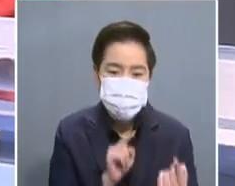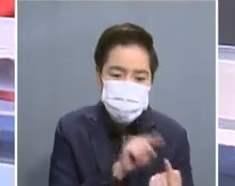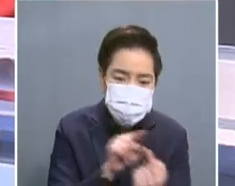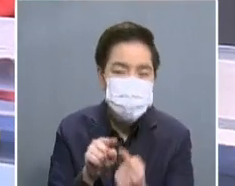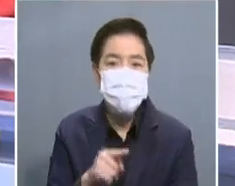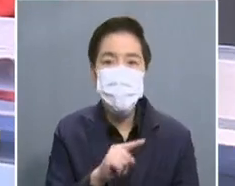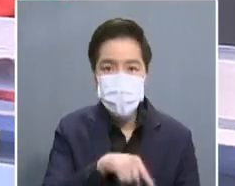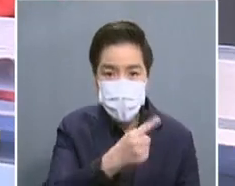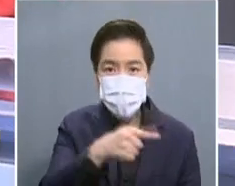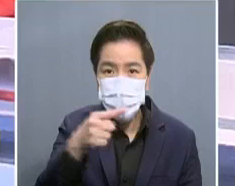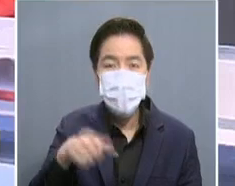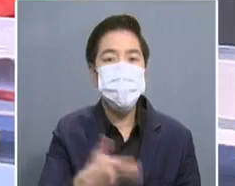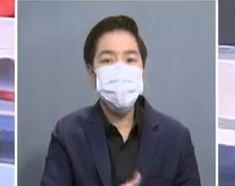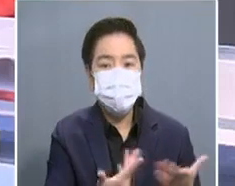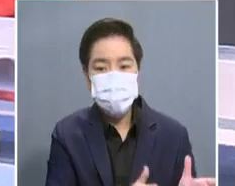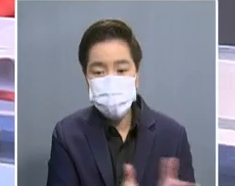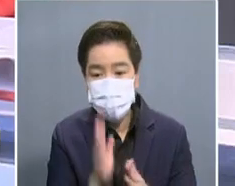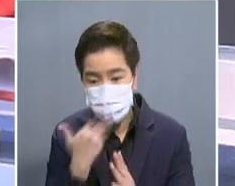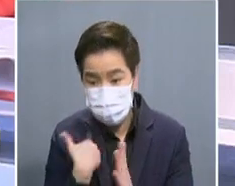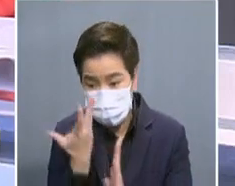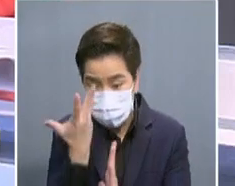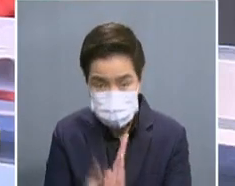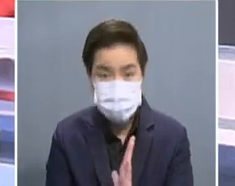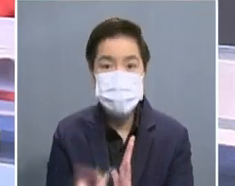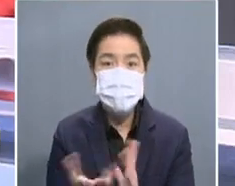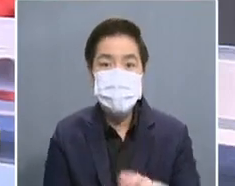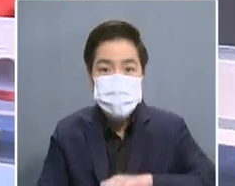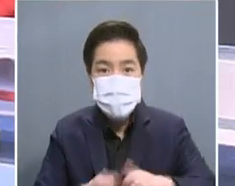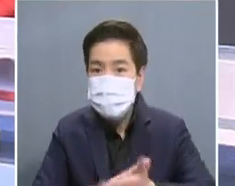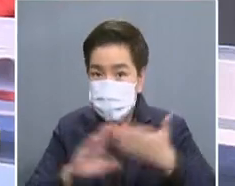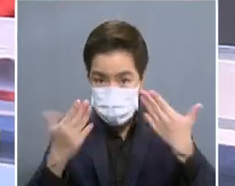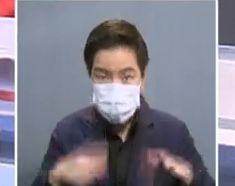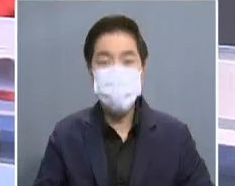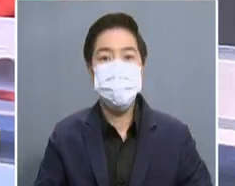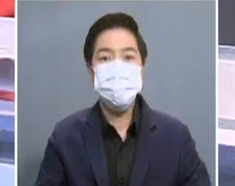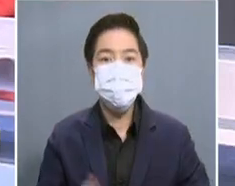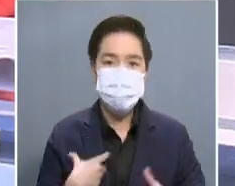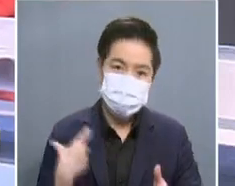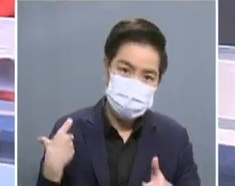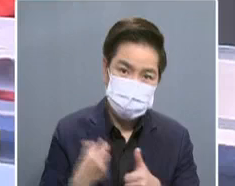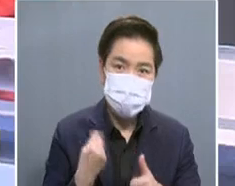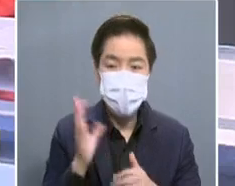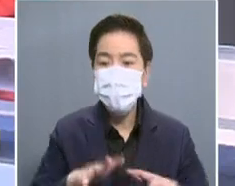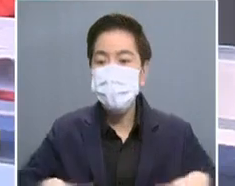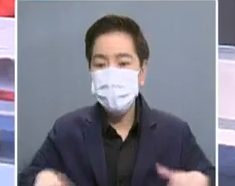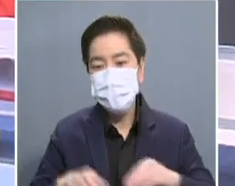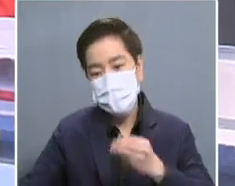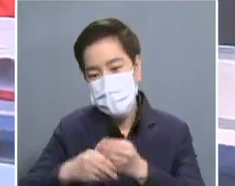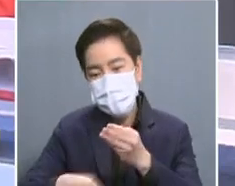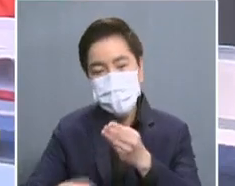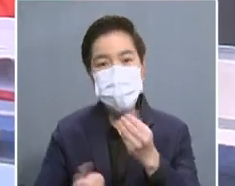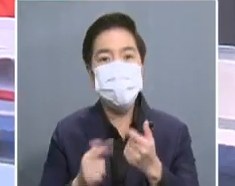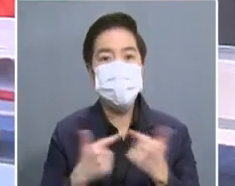ต่างๆก่อนนะแล้วหลังจากนั้นถ้ามันมีวัคซีนเหลือหรือว่าบริหารจัดการทุกอย่างได้แล้วเนี่ย ก็ค่อยว่ากันอาจจะเป็นคนทั่วๆไปเพิ่มเติมมาที่หลัง เพ